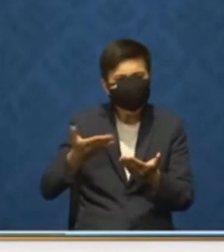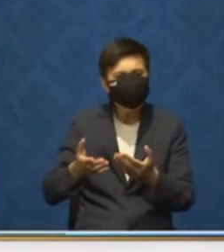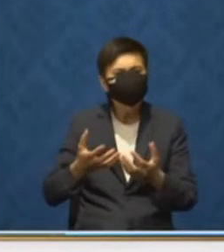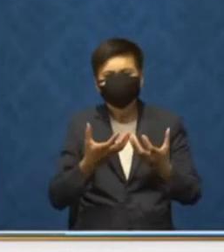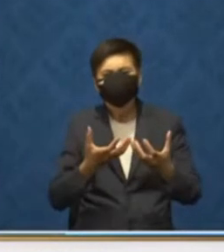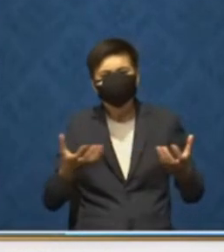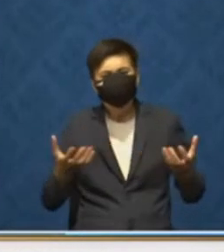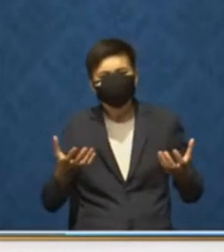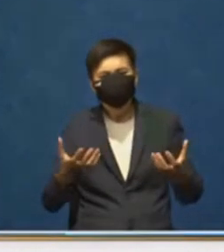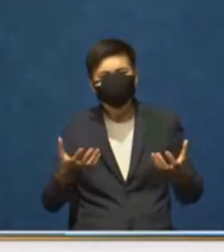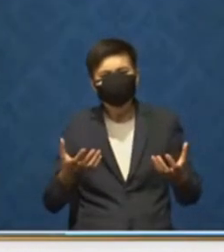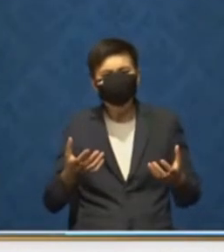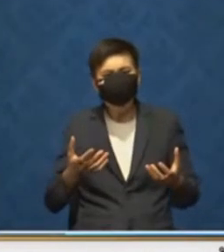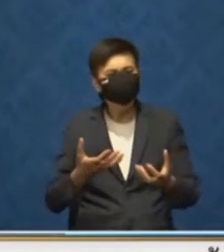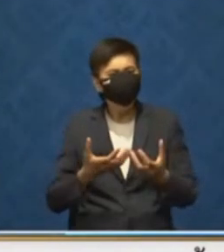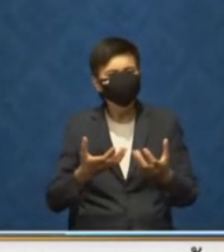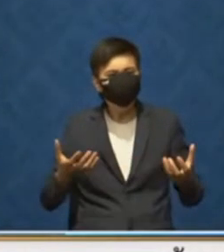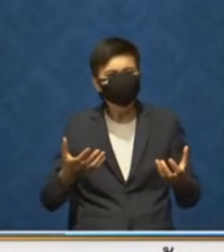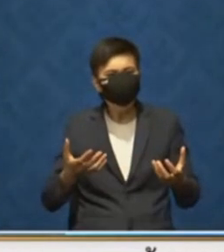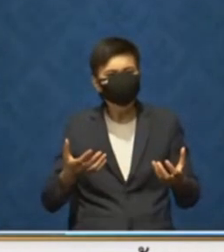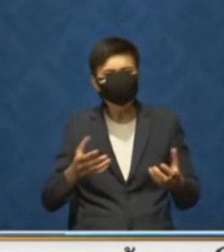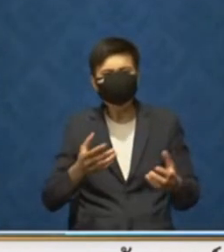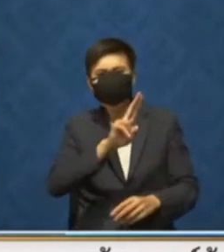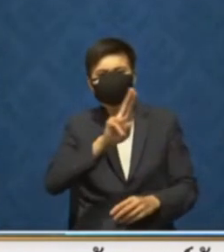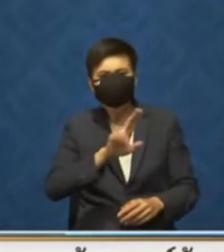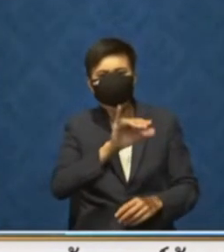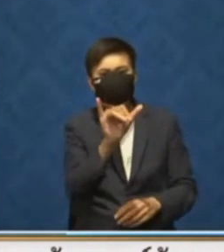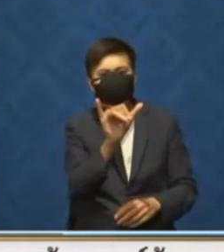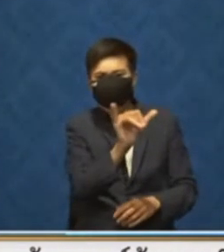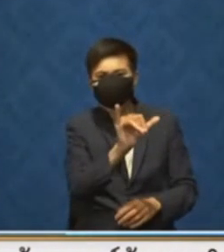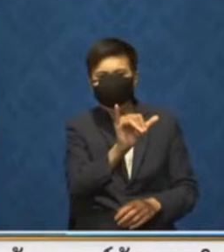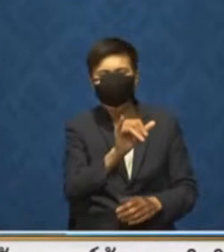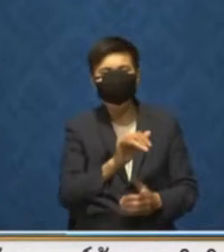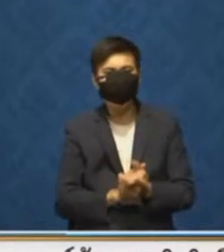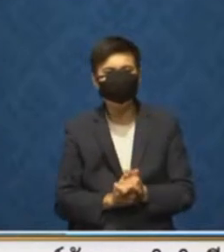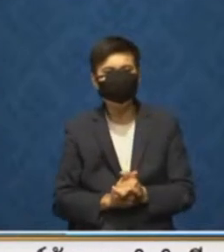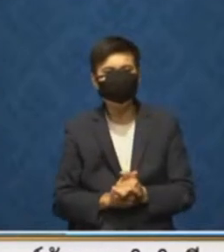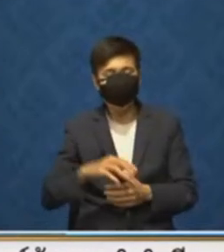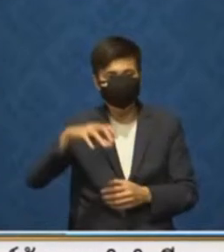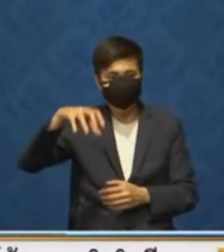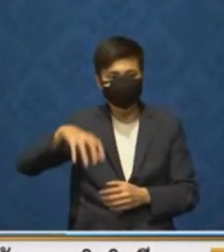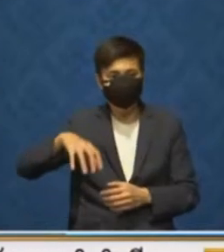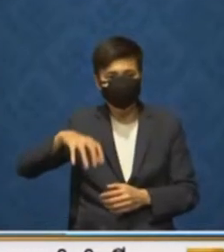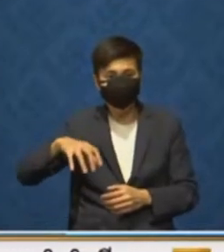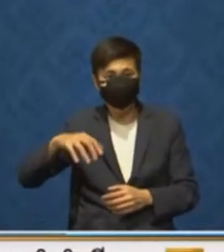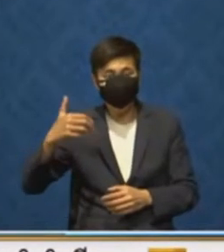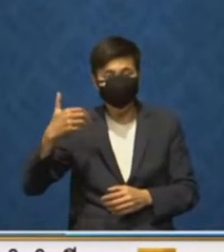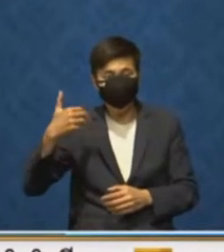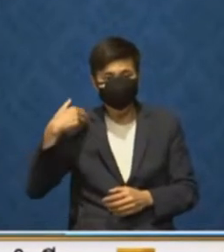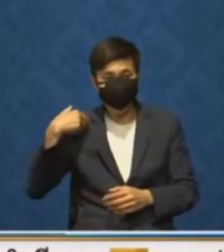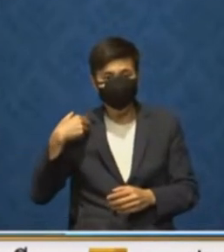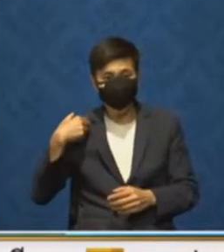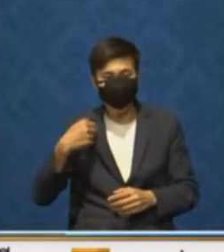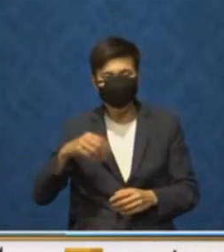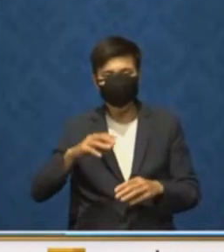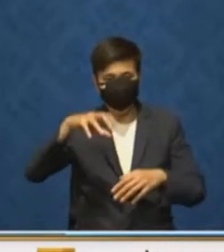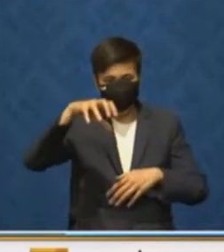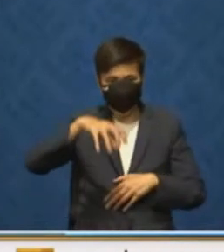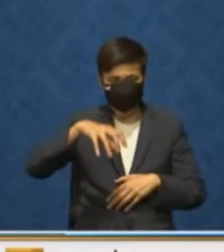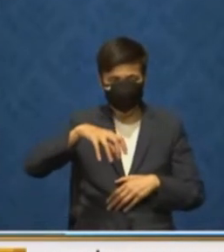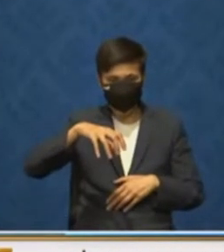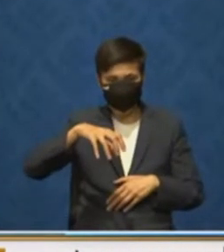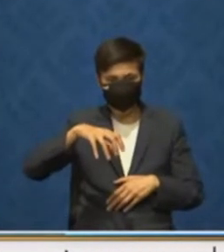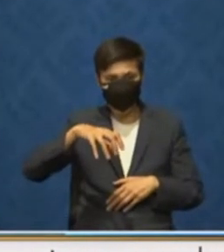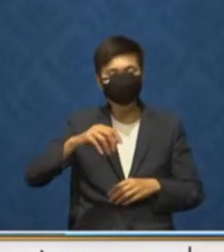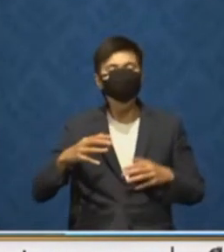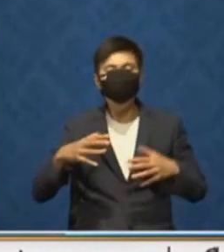ครับทหารเนี่ยหามีสถานที่บำรุงเบอร์เลยความสุขกันเยอะแยะในภาพนี่ซ้าย